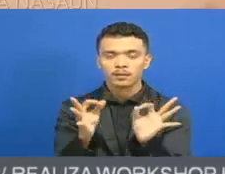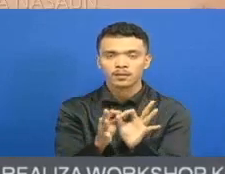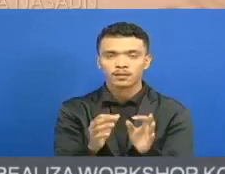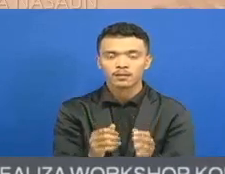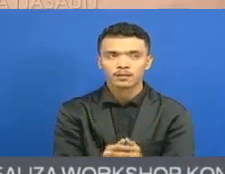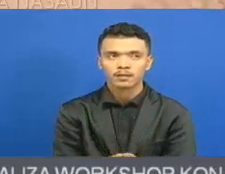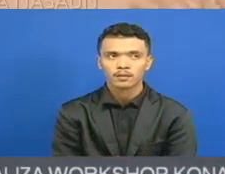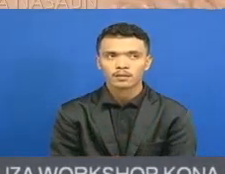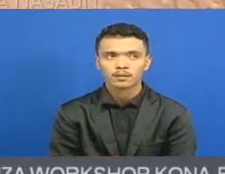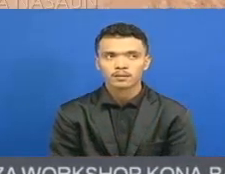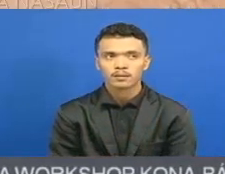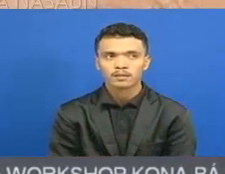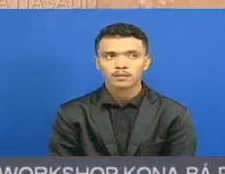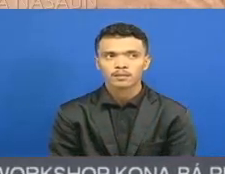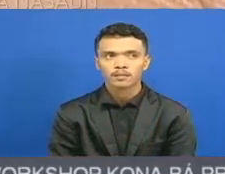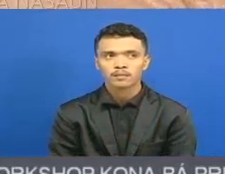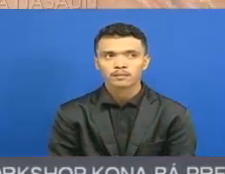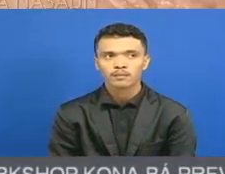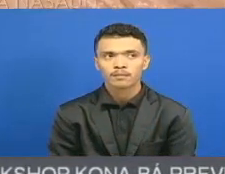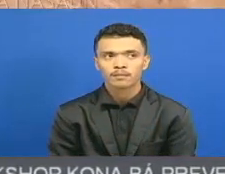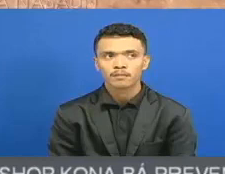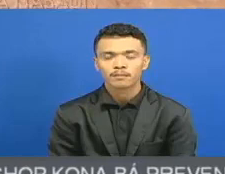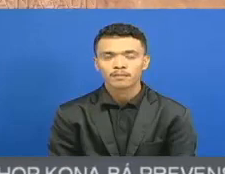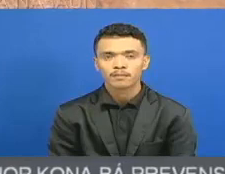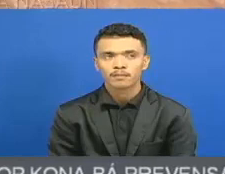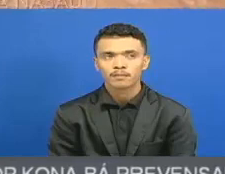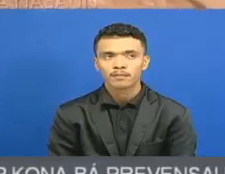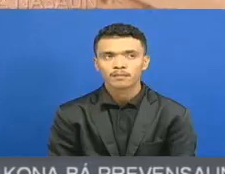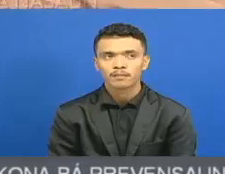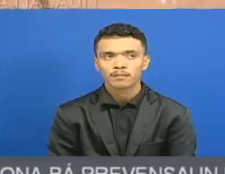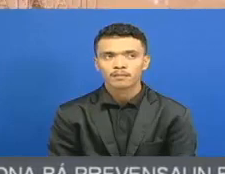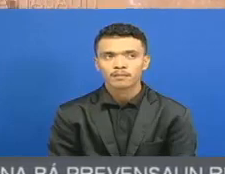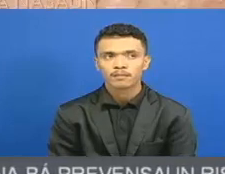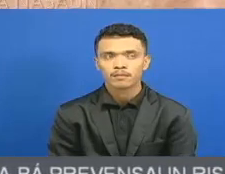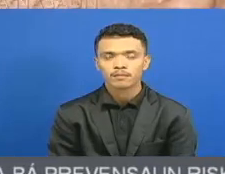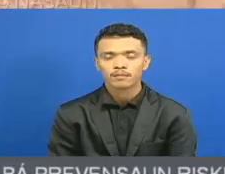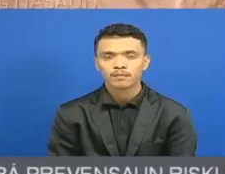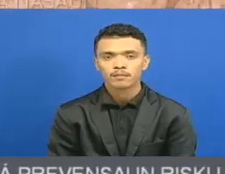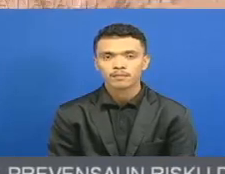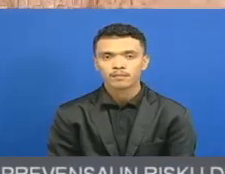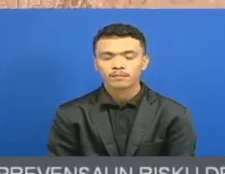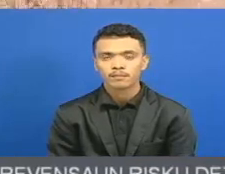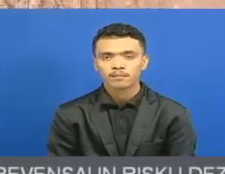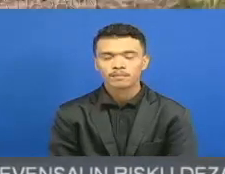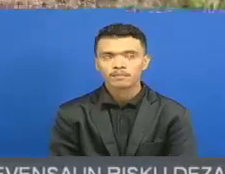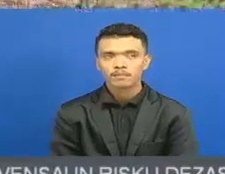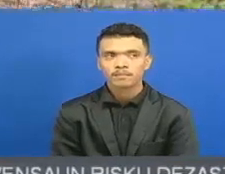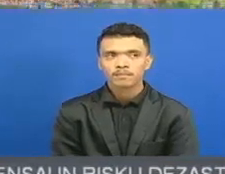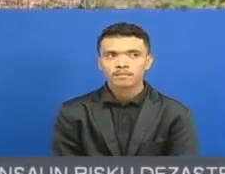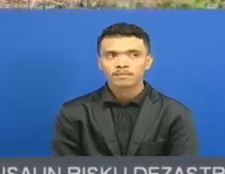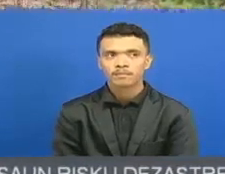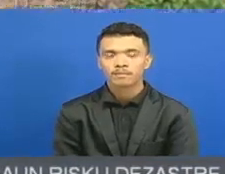tanggal 13 tambah mati nasi karena lokal tu ya. Aku serius ya, Februari 2022 terus saya kan nyebas serius aja